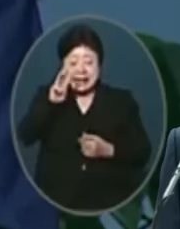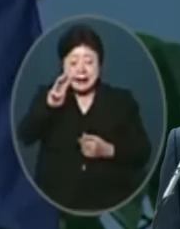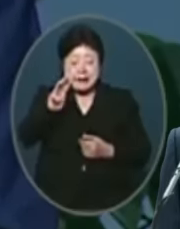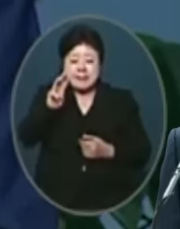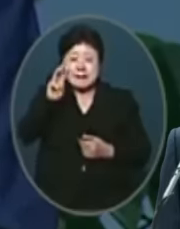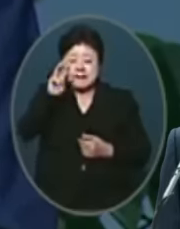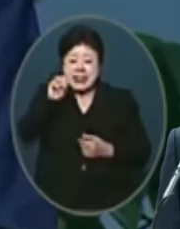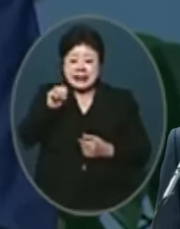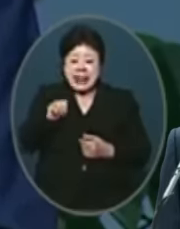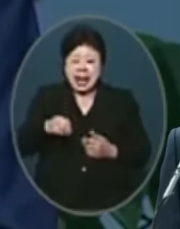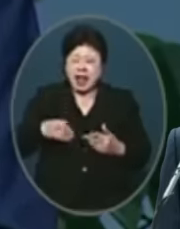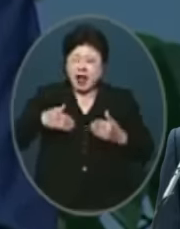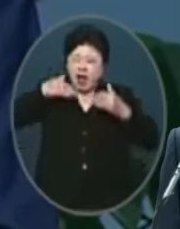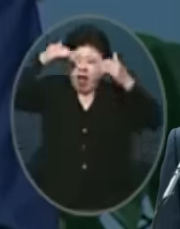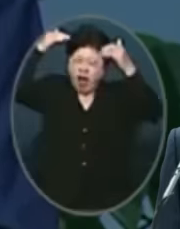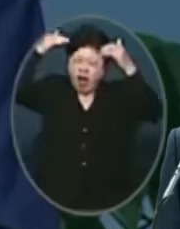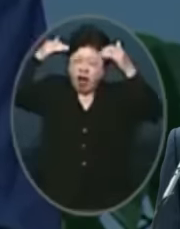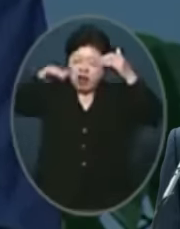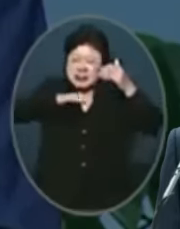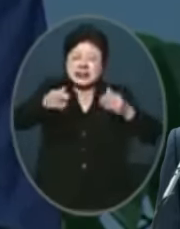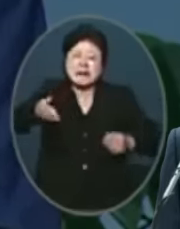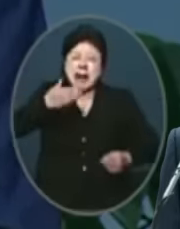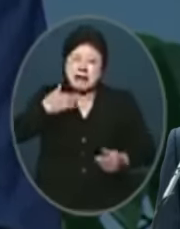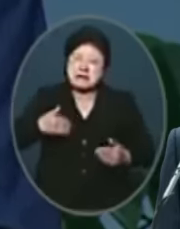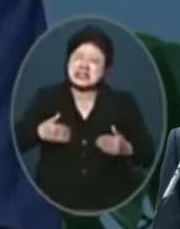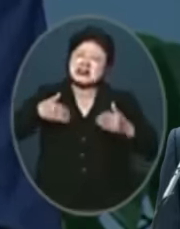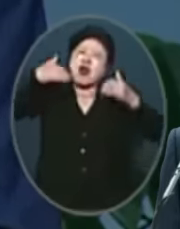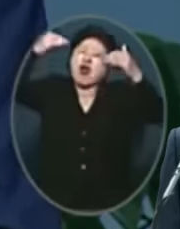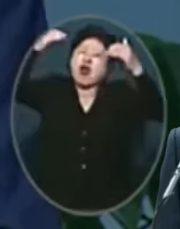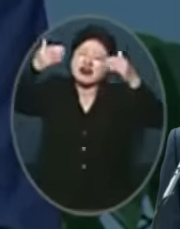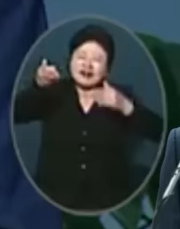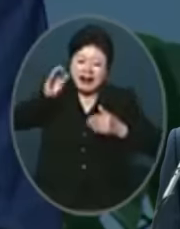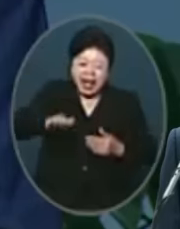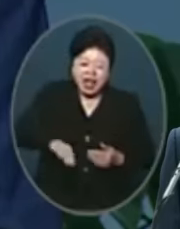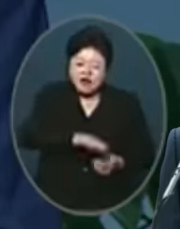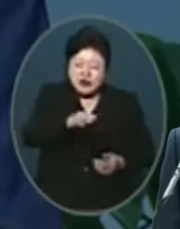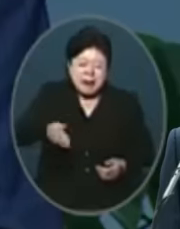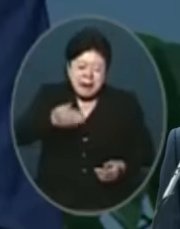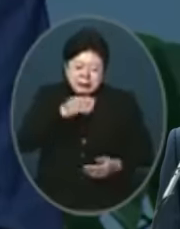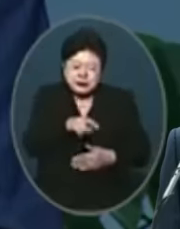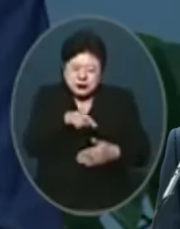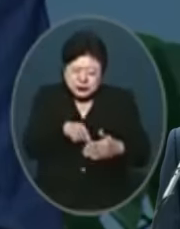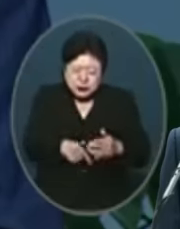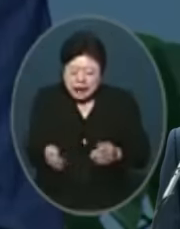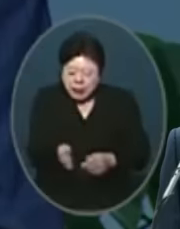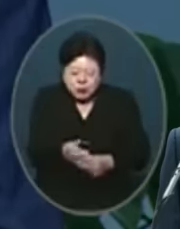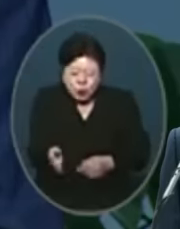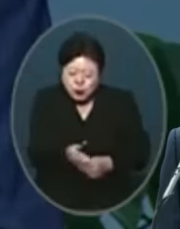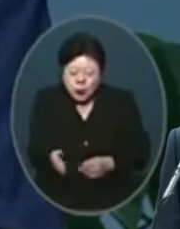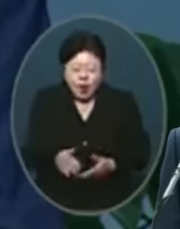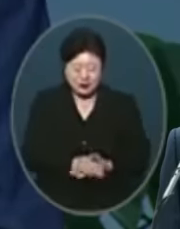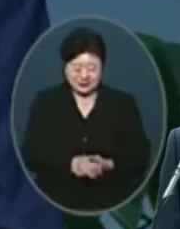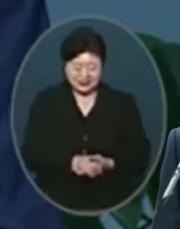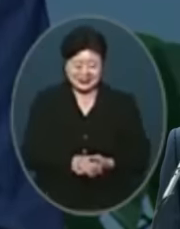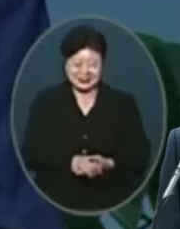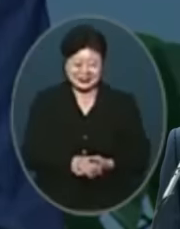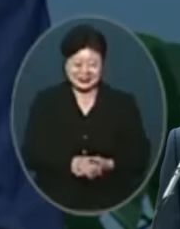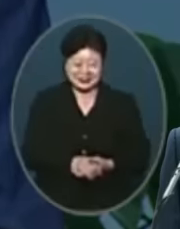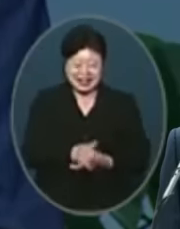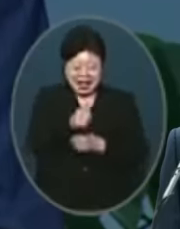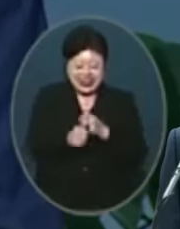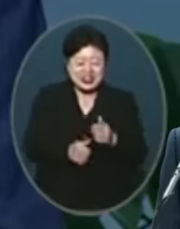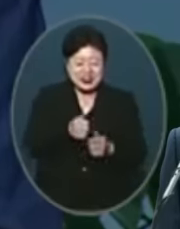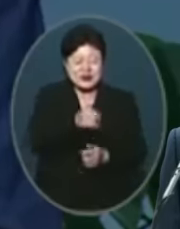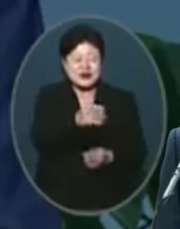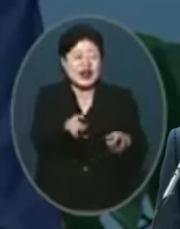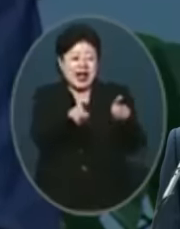제들은 우리 밥이다. 키만 컸지 속은 아무것도 없는 거다.